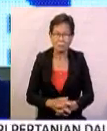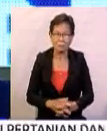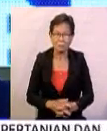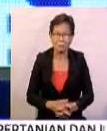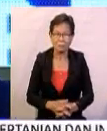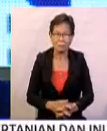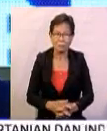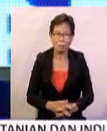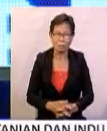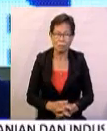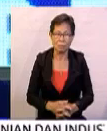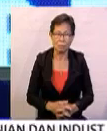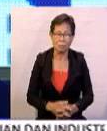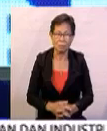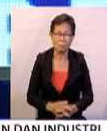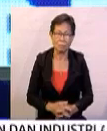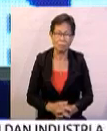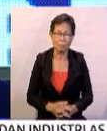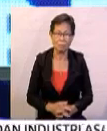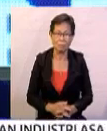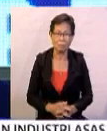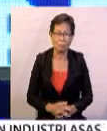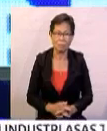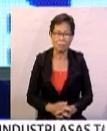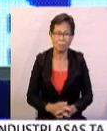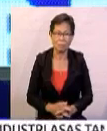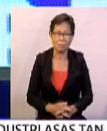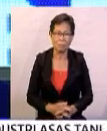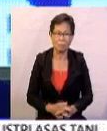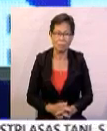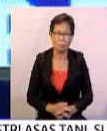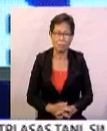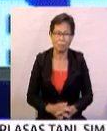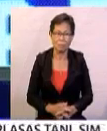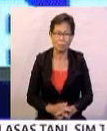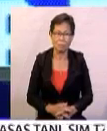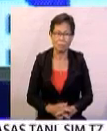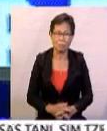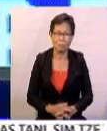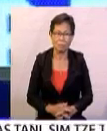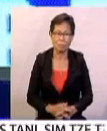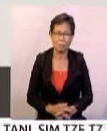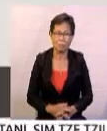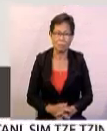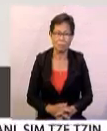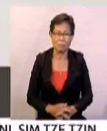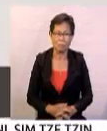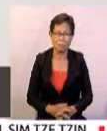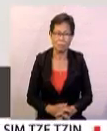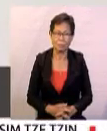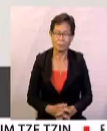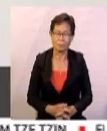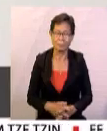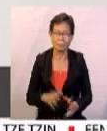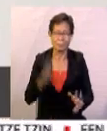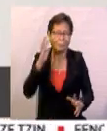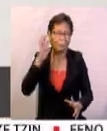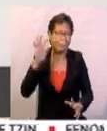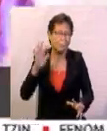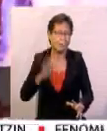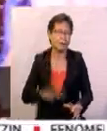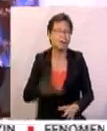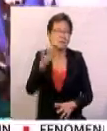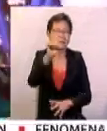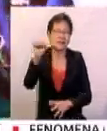dapat dimanfaatkan sepenuhnya oleh rakyat, kita akan pastikan perkara itu dapat dirasai oleh seluruh rakyat Malaysia. Selain itu, tambah